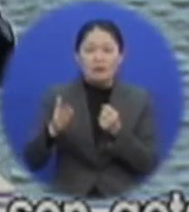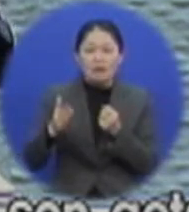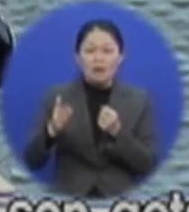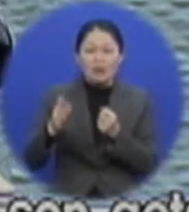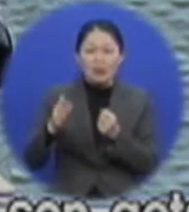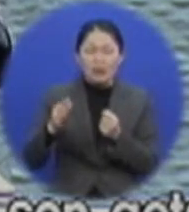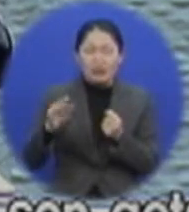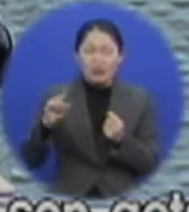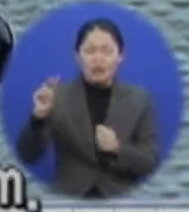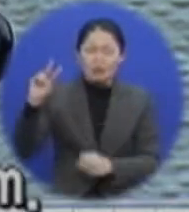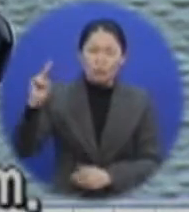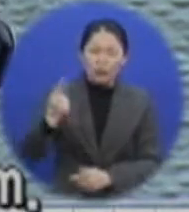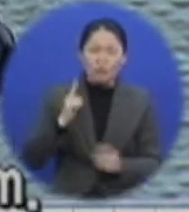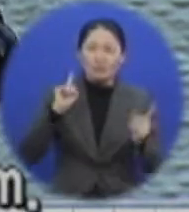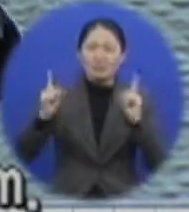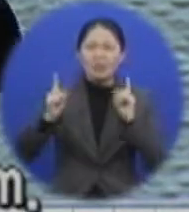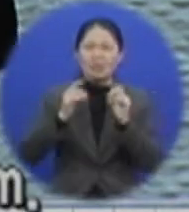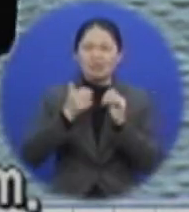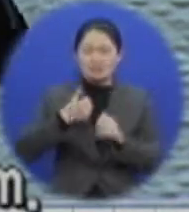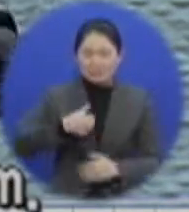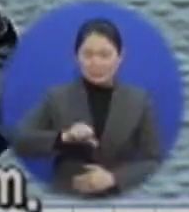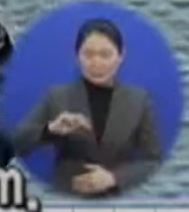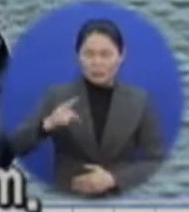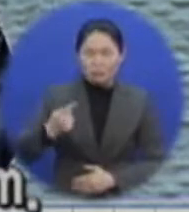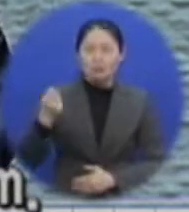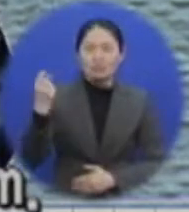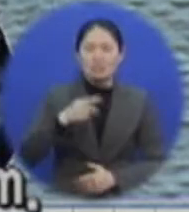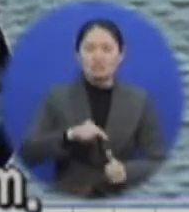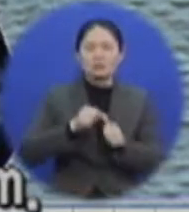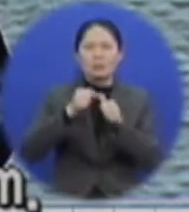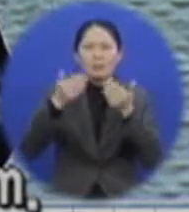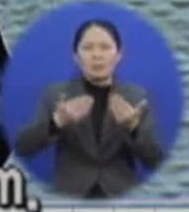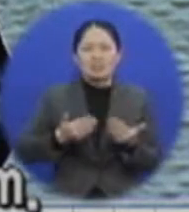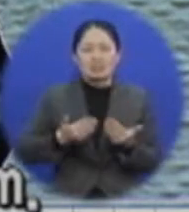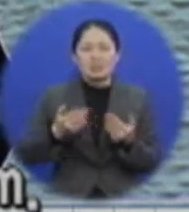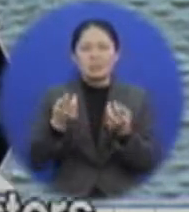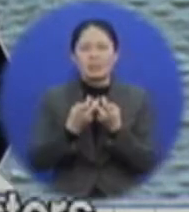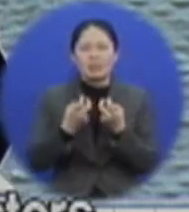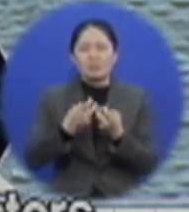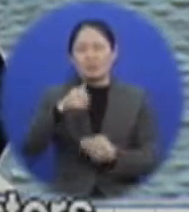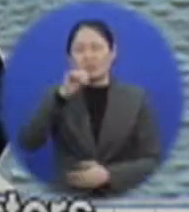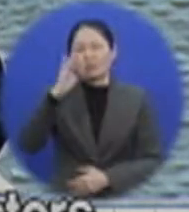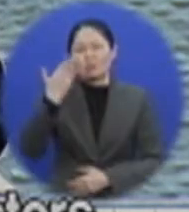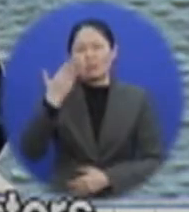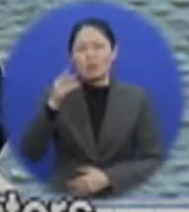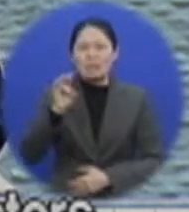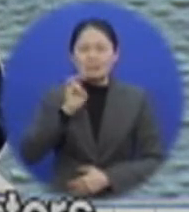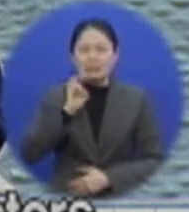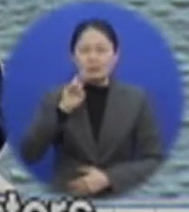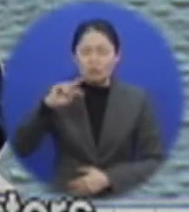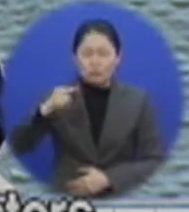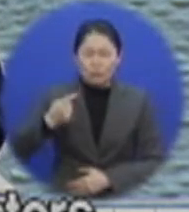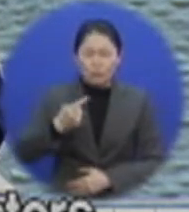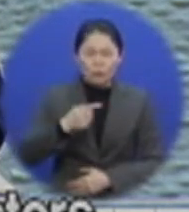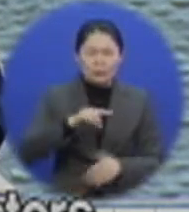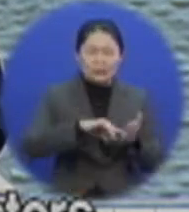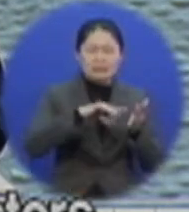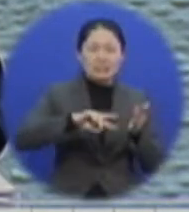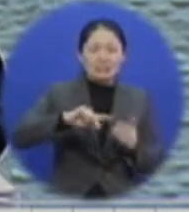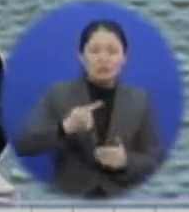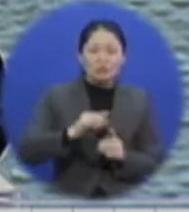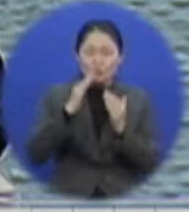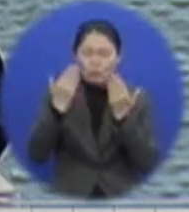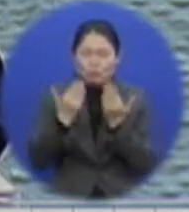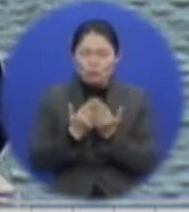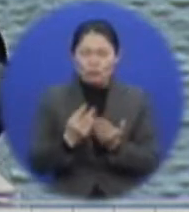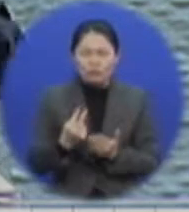탕자 도 다시 구원받을 길이 열릴 겁니다 창녀 도 세리 도 다 구원받을 수 있는